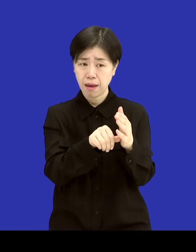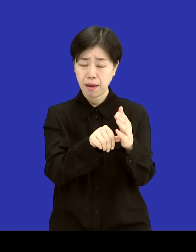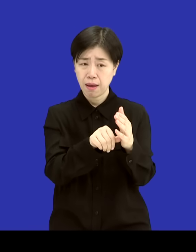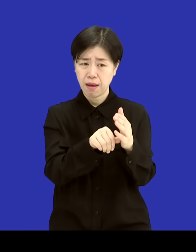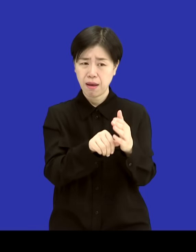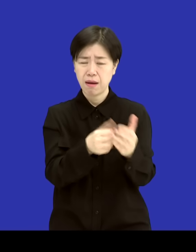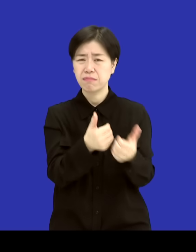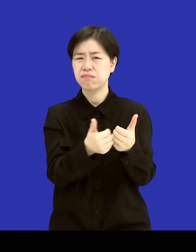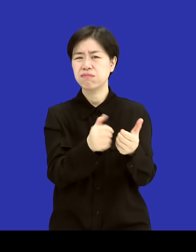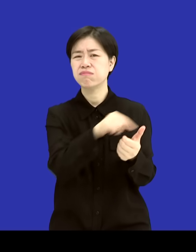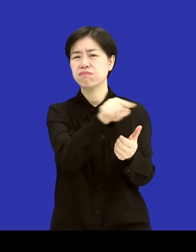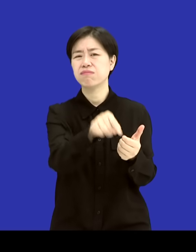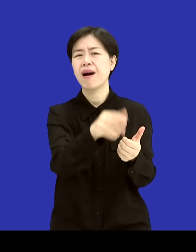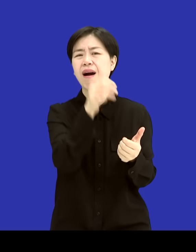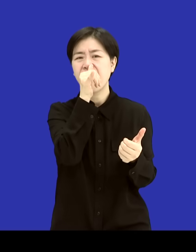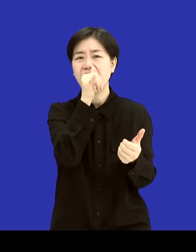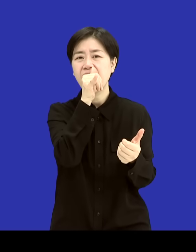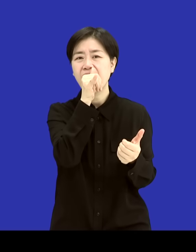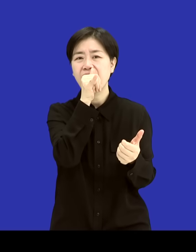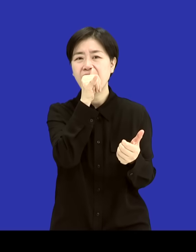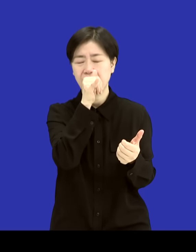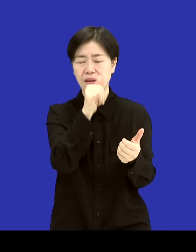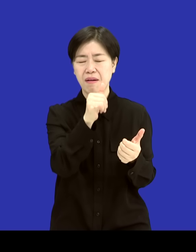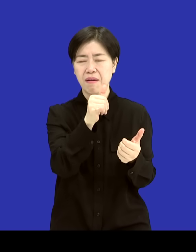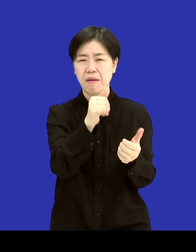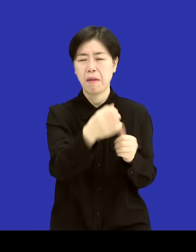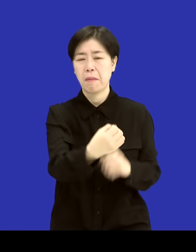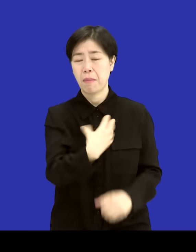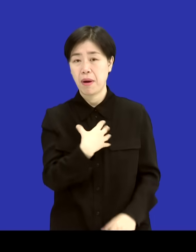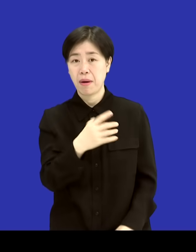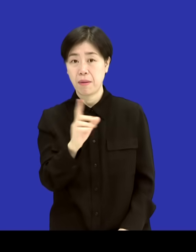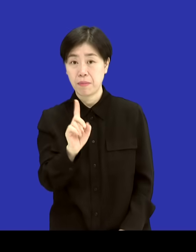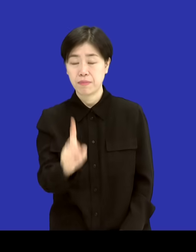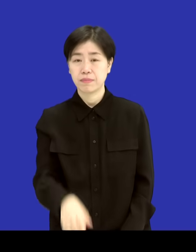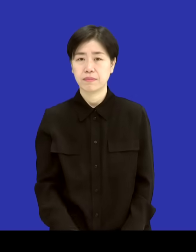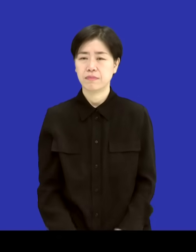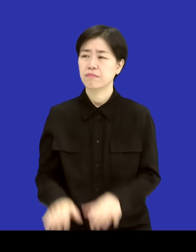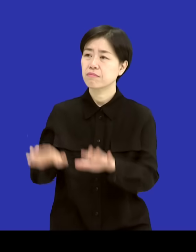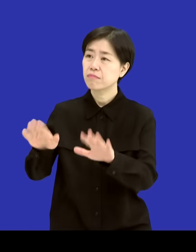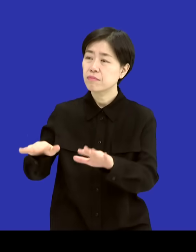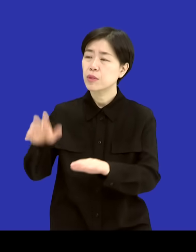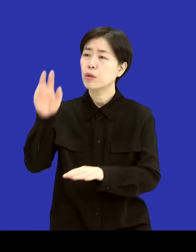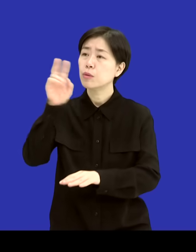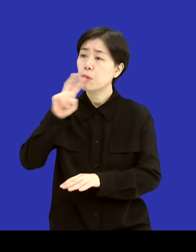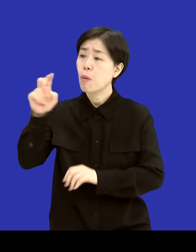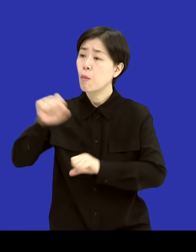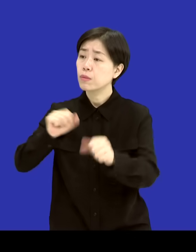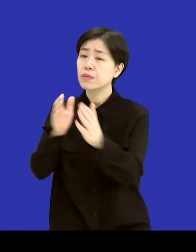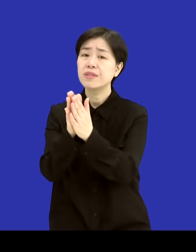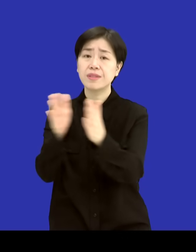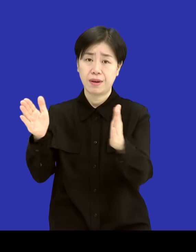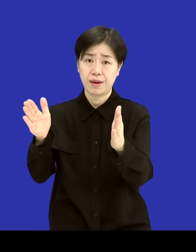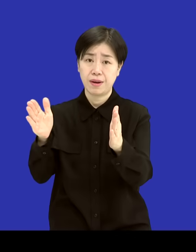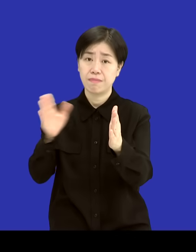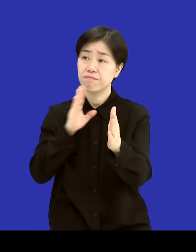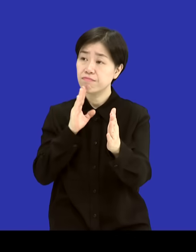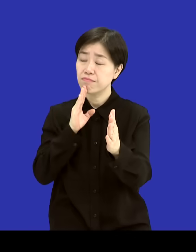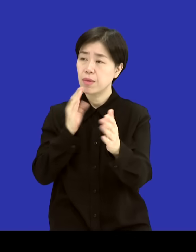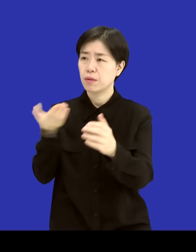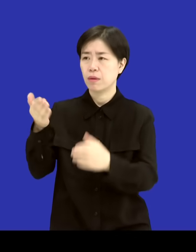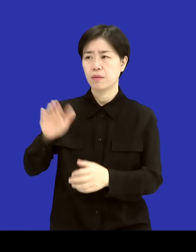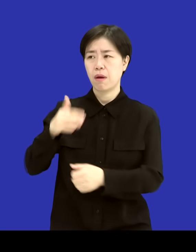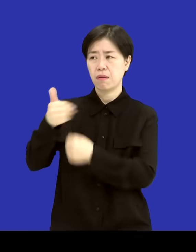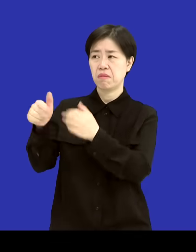보시는 분들도 있었어요. 저에게 막 DM 보내면서 이제 시작하는데 커리어를 시작하는데 너무